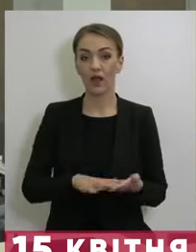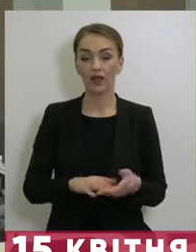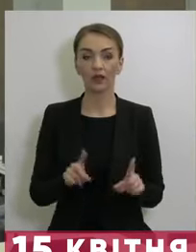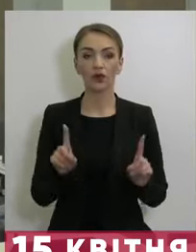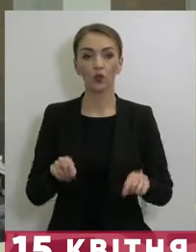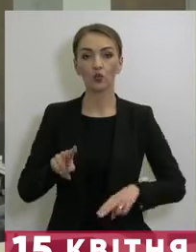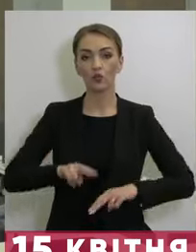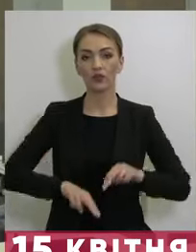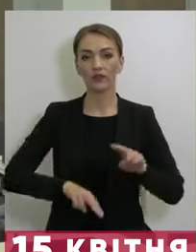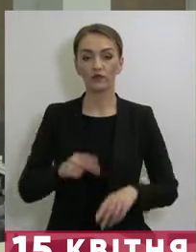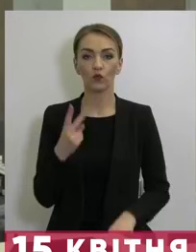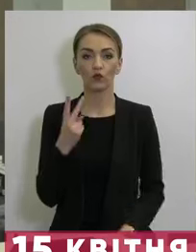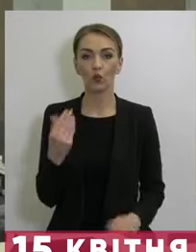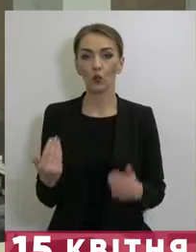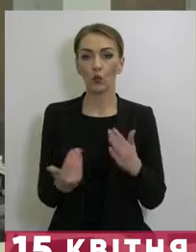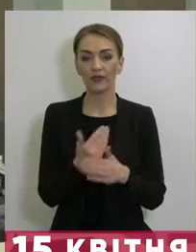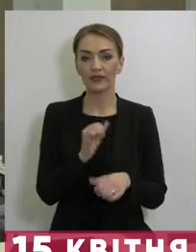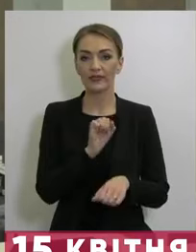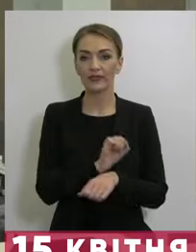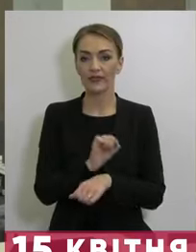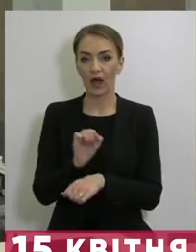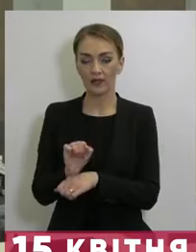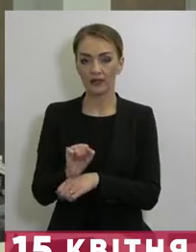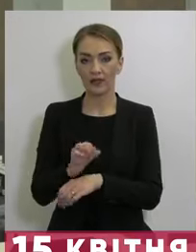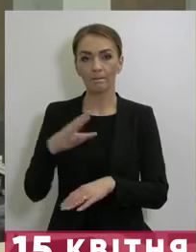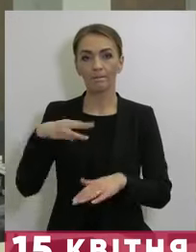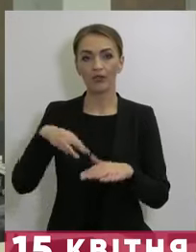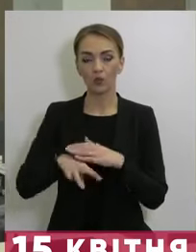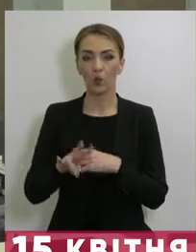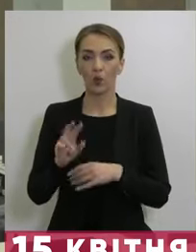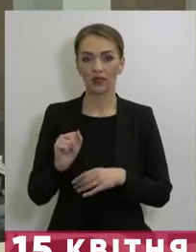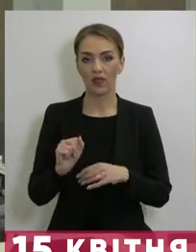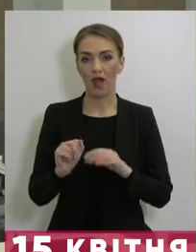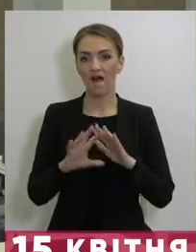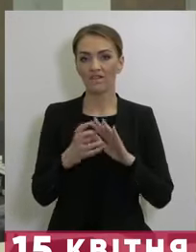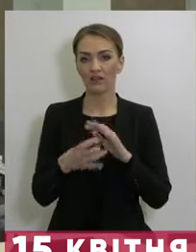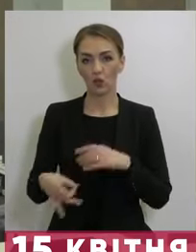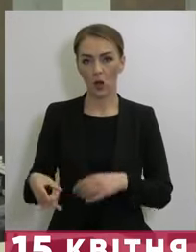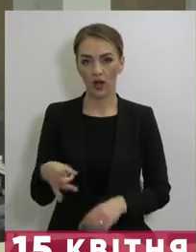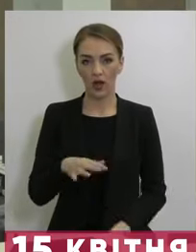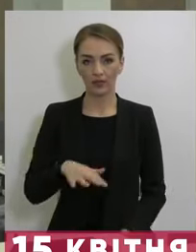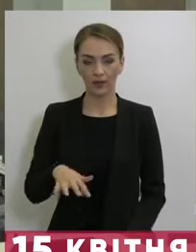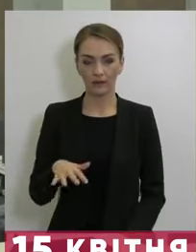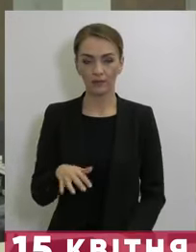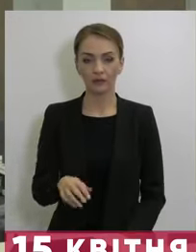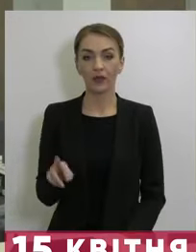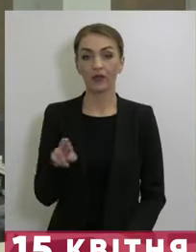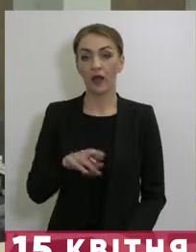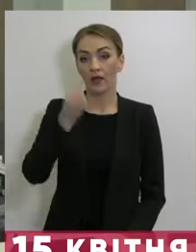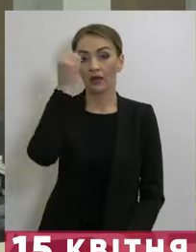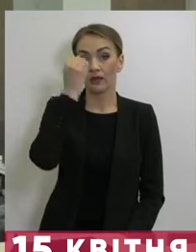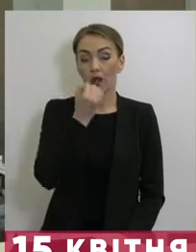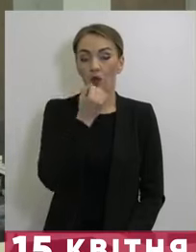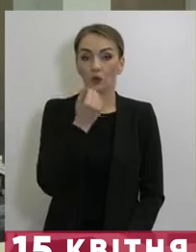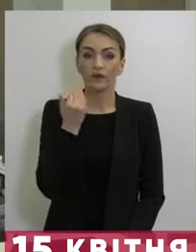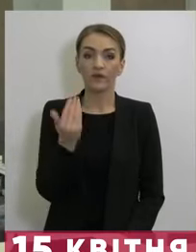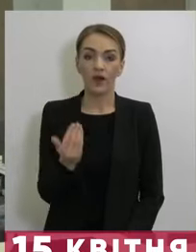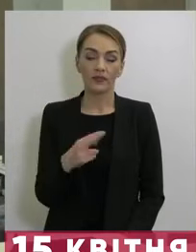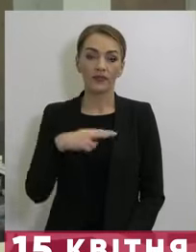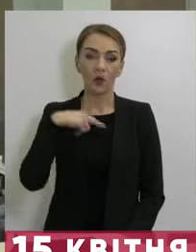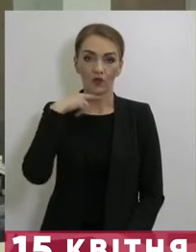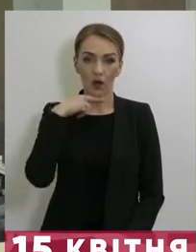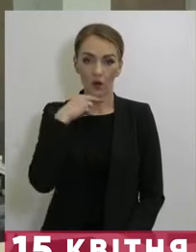також будівництво двох нових станцій метро на Віногради. Я дякую вам за вашу увагу.